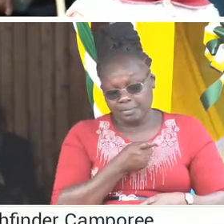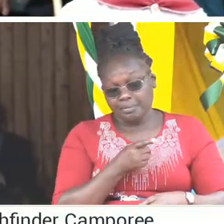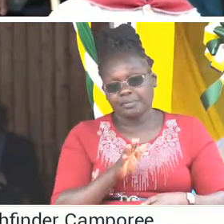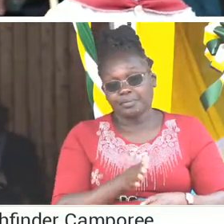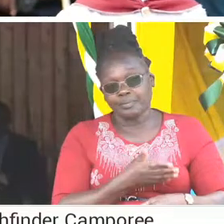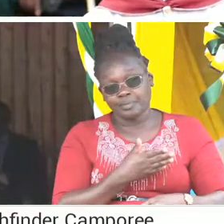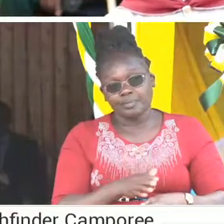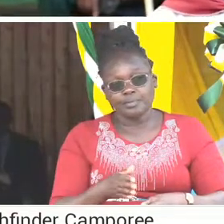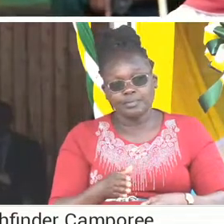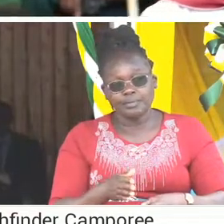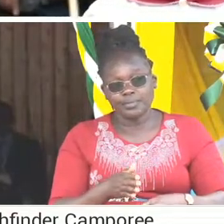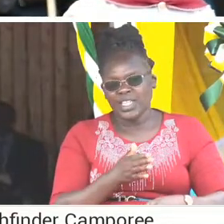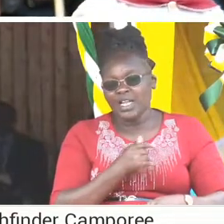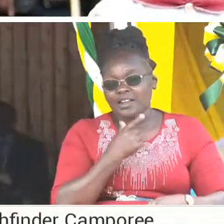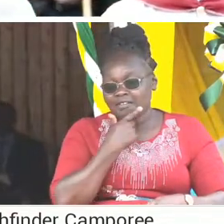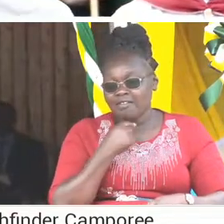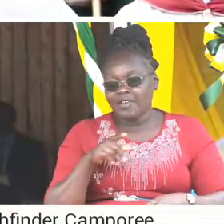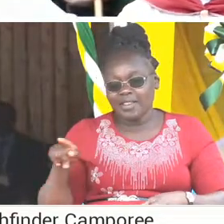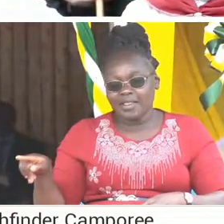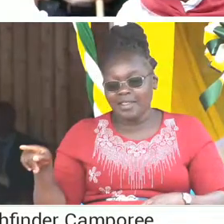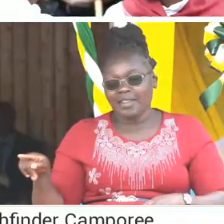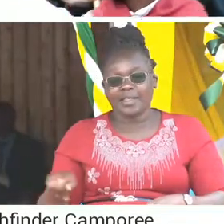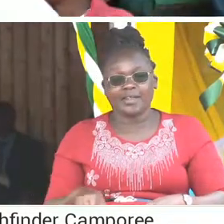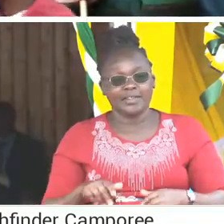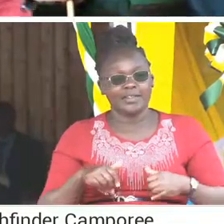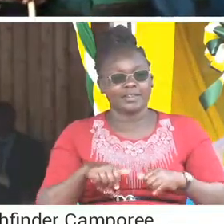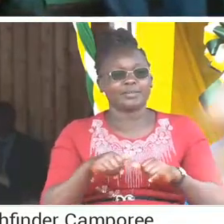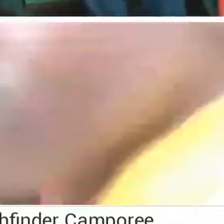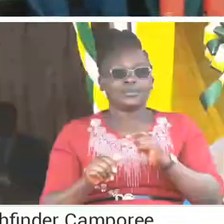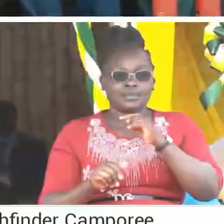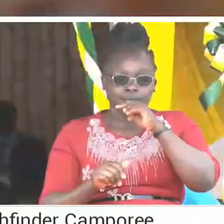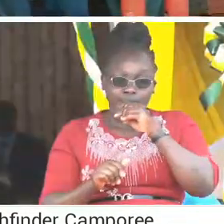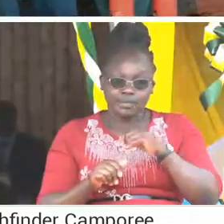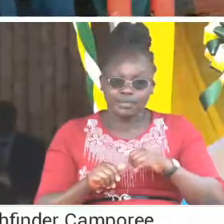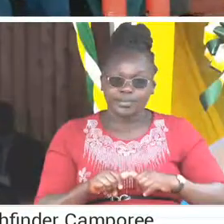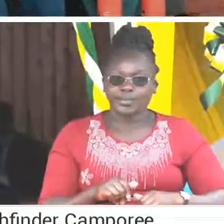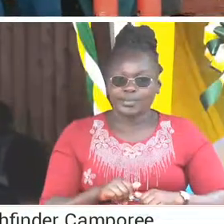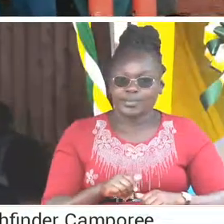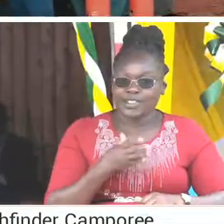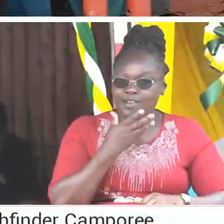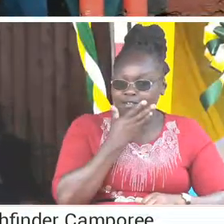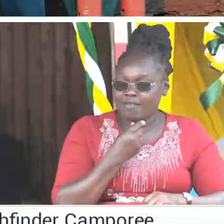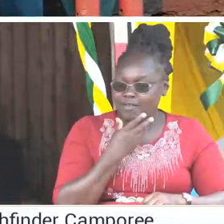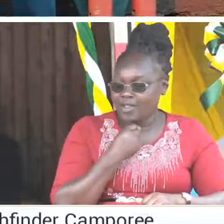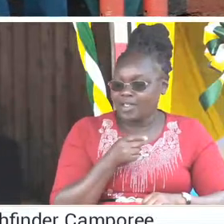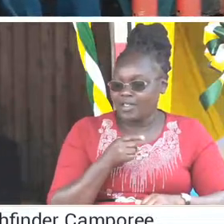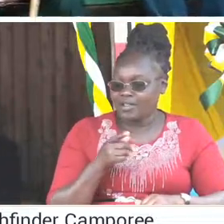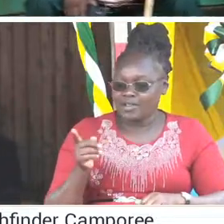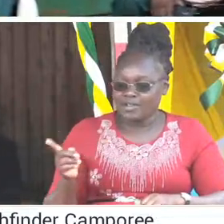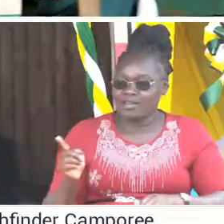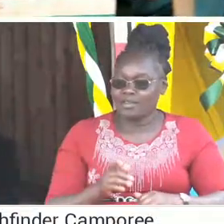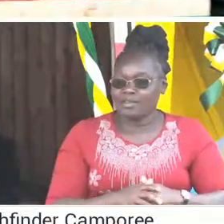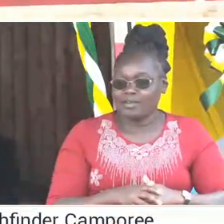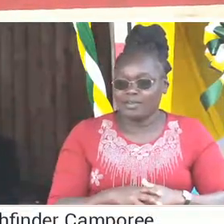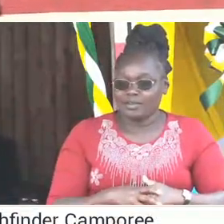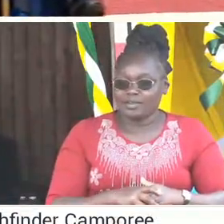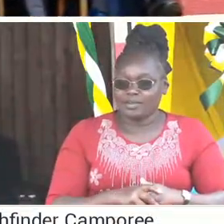Na baba anaendelea na kazi zake. Wacha niambie pastor, nyinyi hata msikii vizuri pastor.